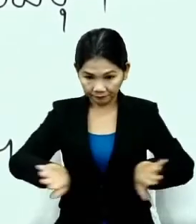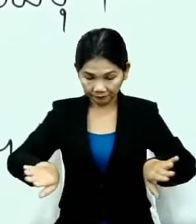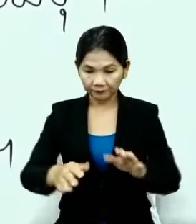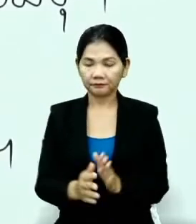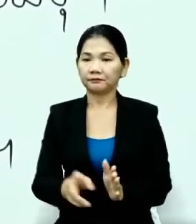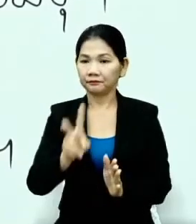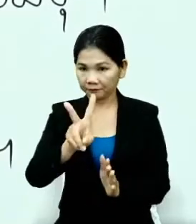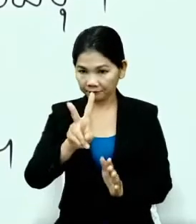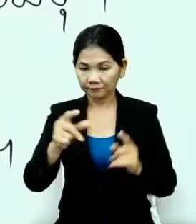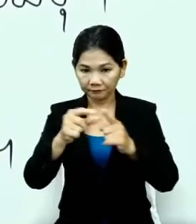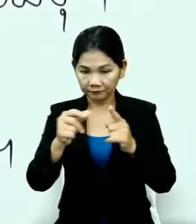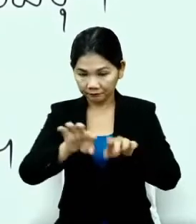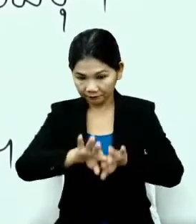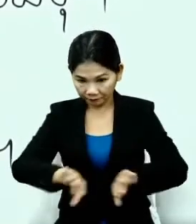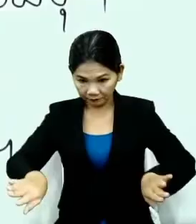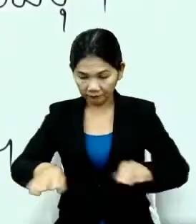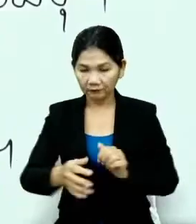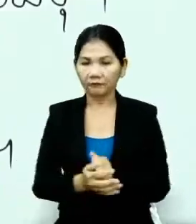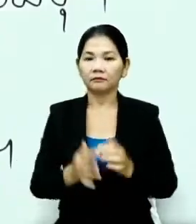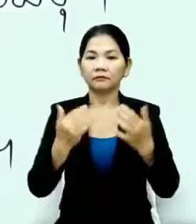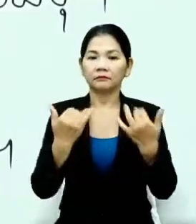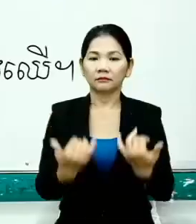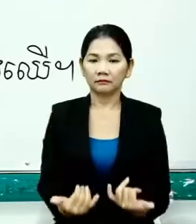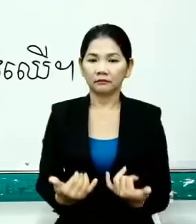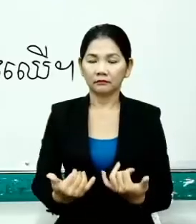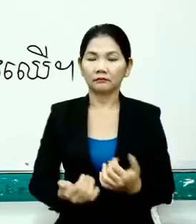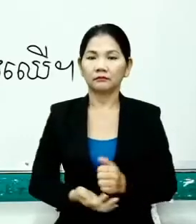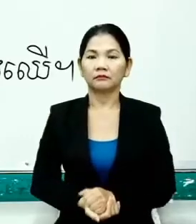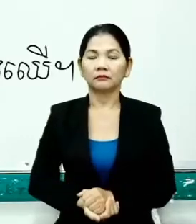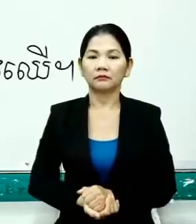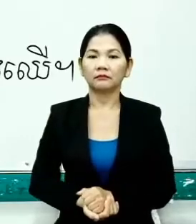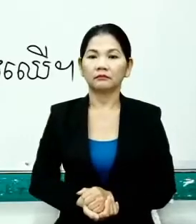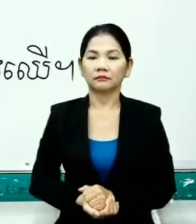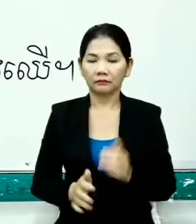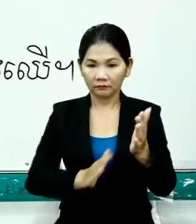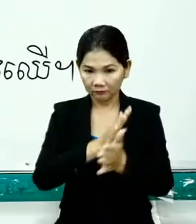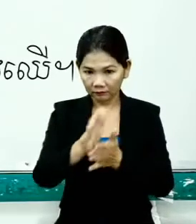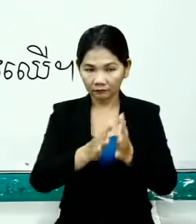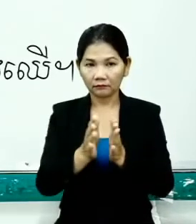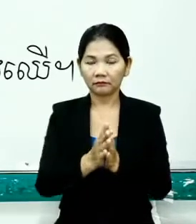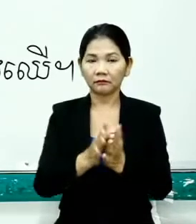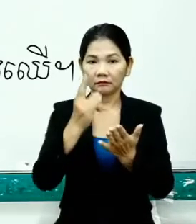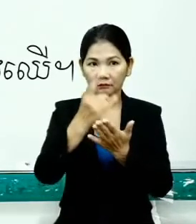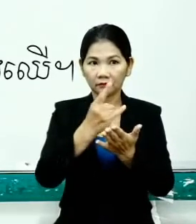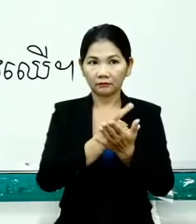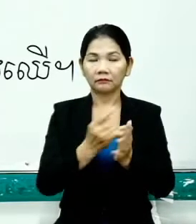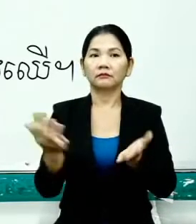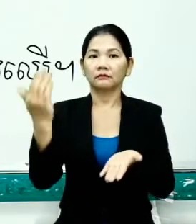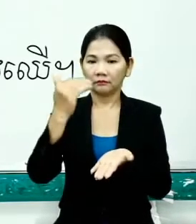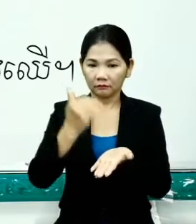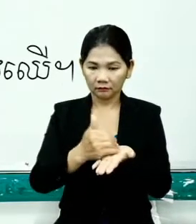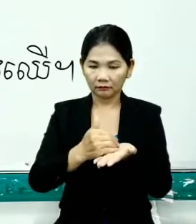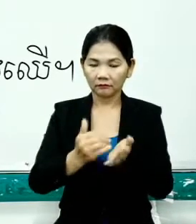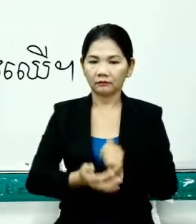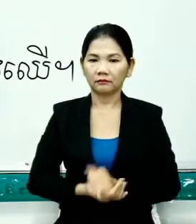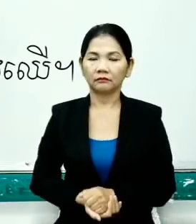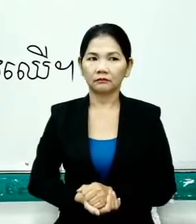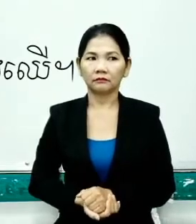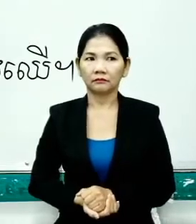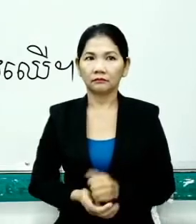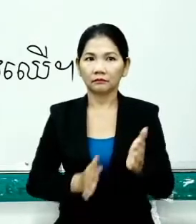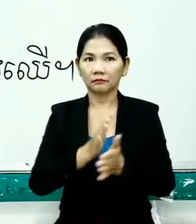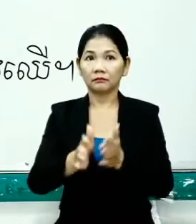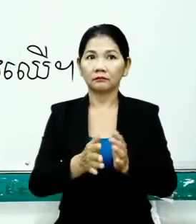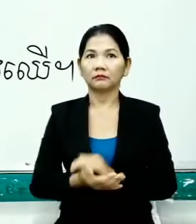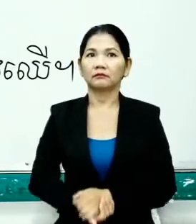thằng pì nè chả nhưng chẳng ngày lời nè con một anh chả mê riêng thằng ở khnì mà đón tiền nè anh chỉ muốn lại cứu thằng ở khnì